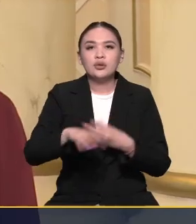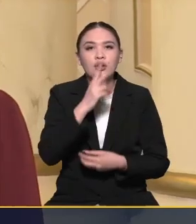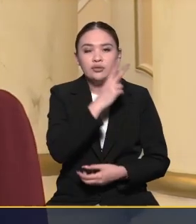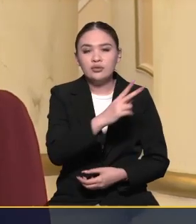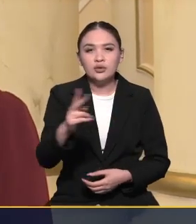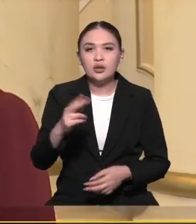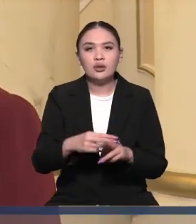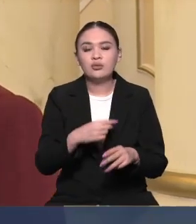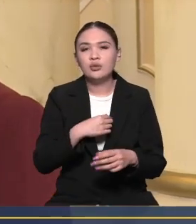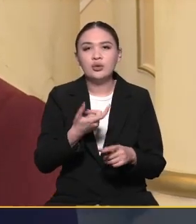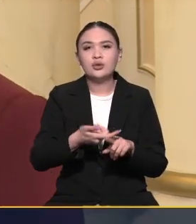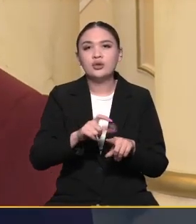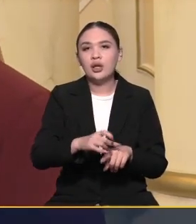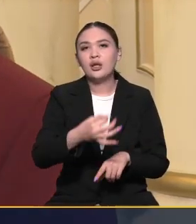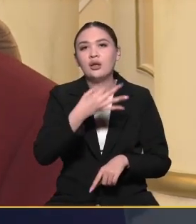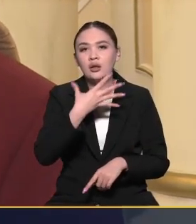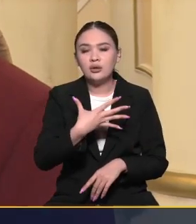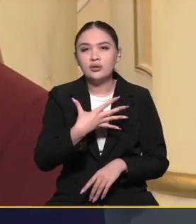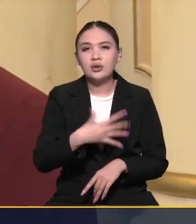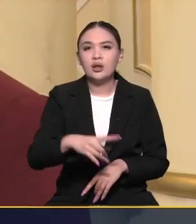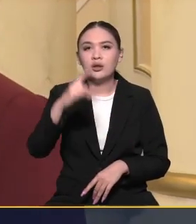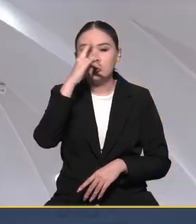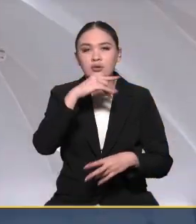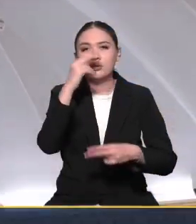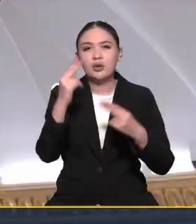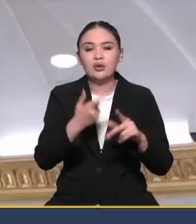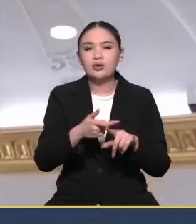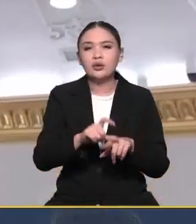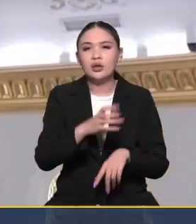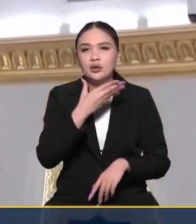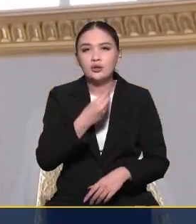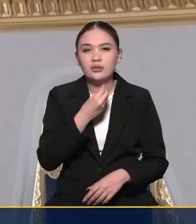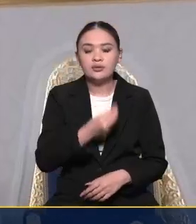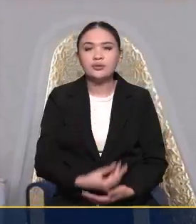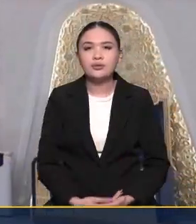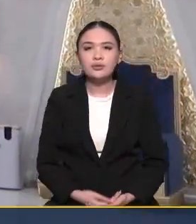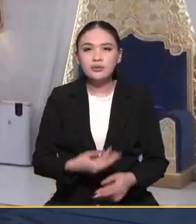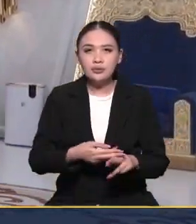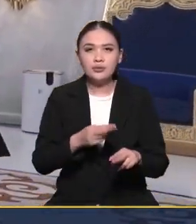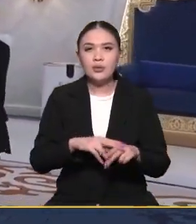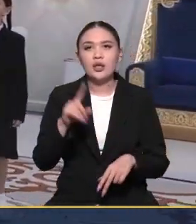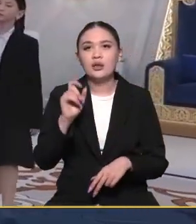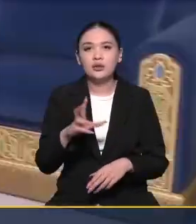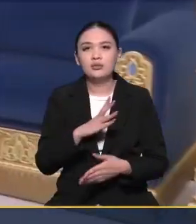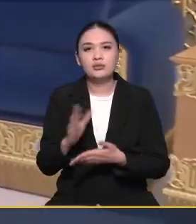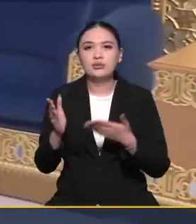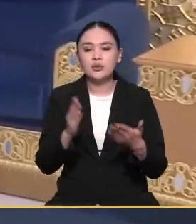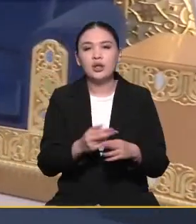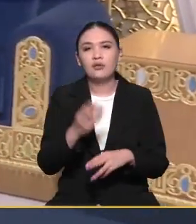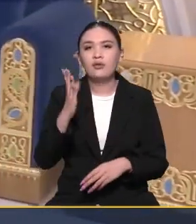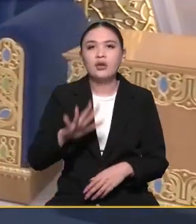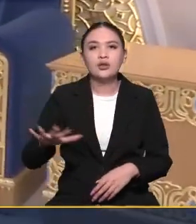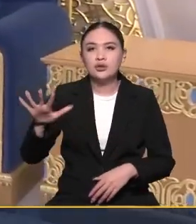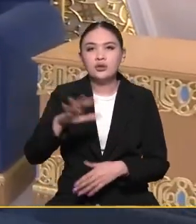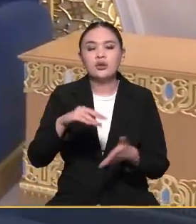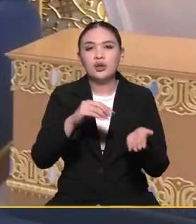больше всего. Все в этностиле. Настолько все красиво. Единодушным фаворитом среди залов у гостей оказался восточный,